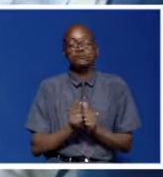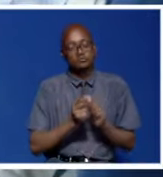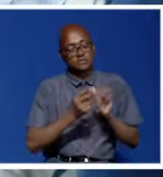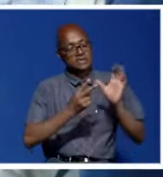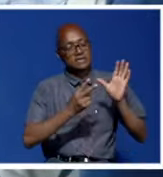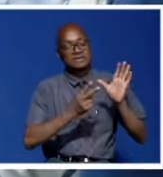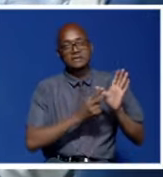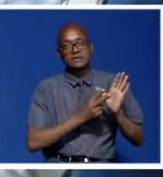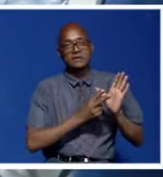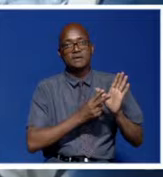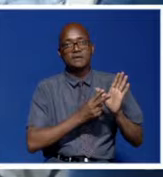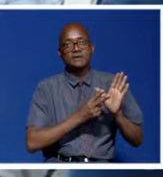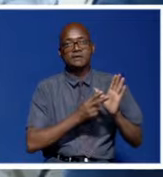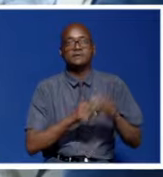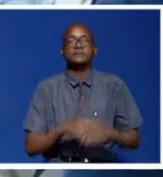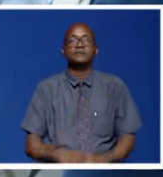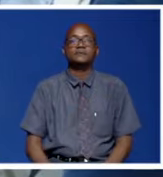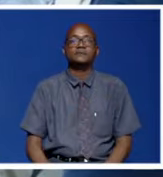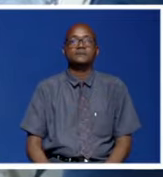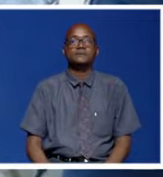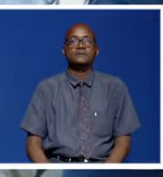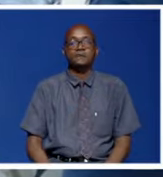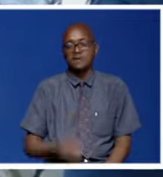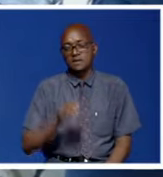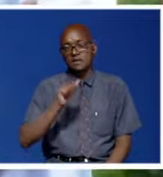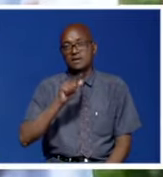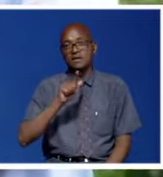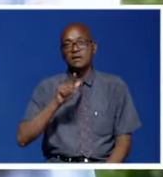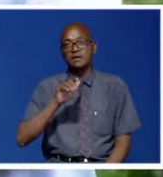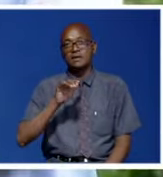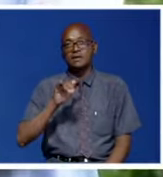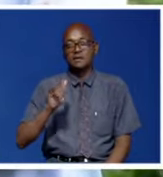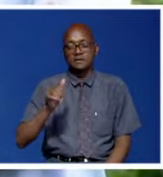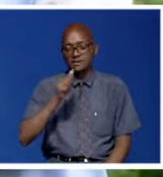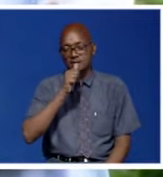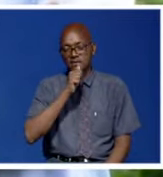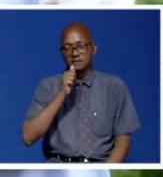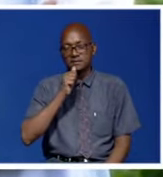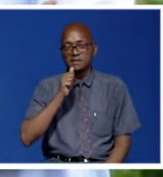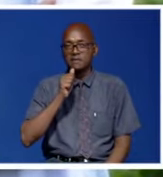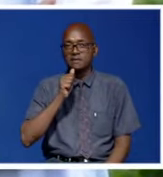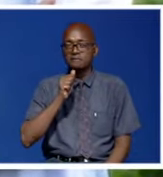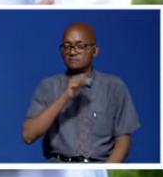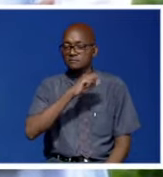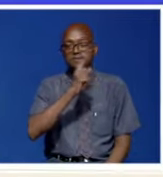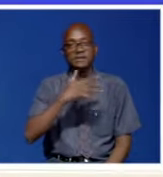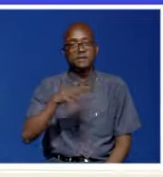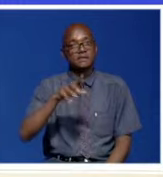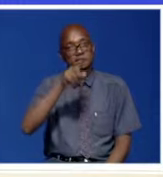lillahi wa inna ilayhi rajiun. Ali Isa, Azam News, Zanzibar.